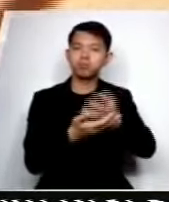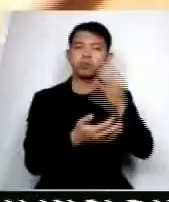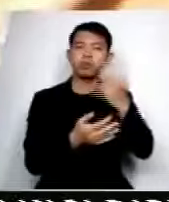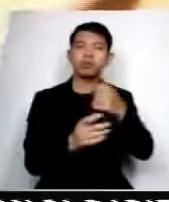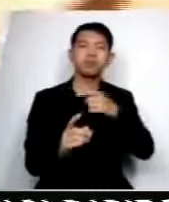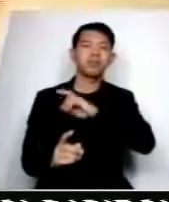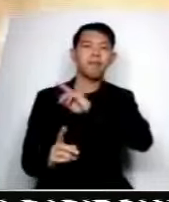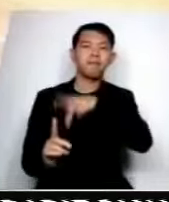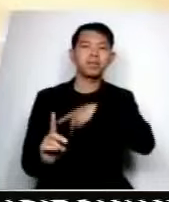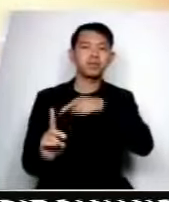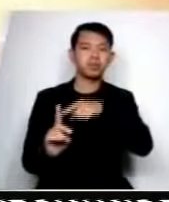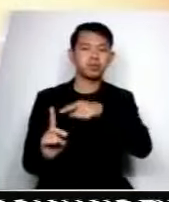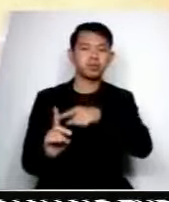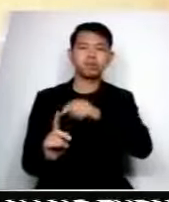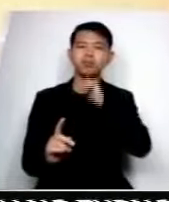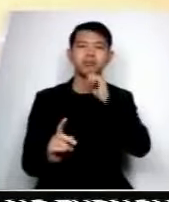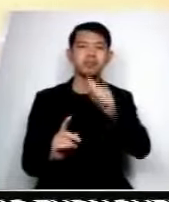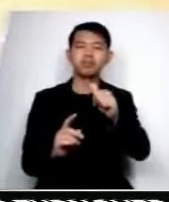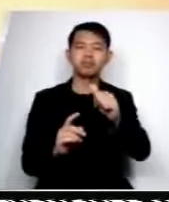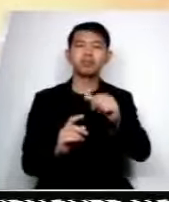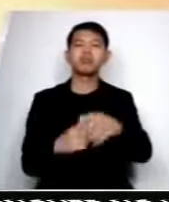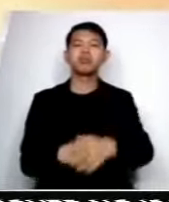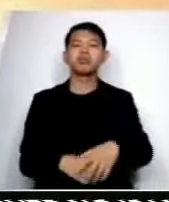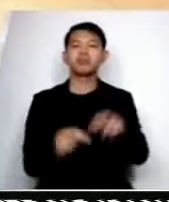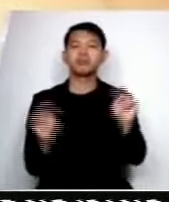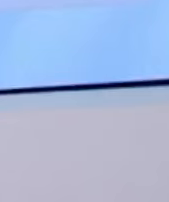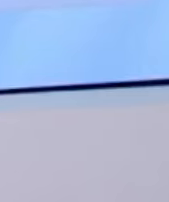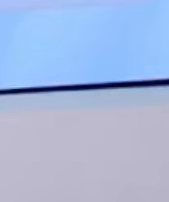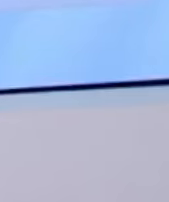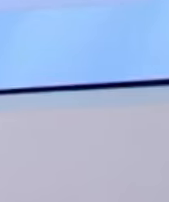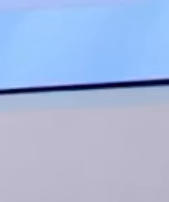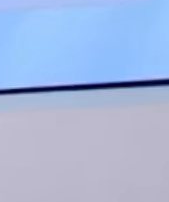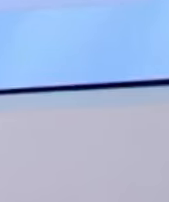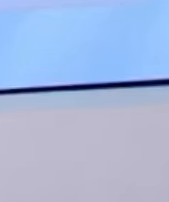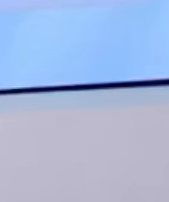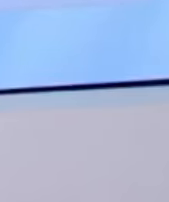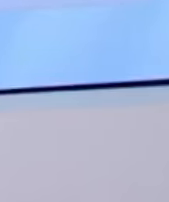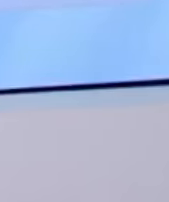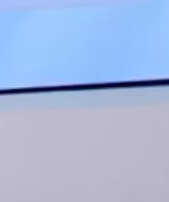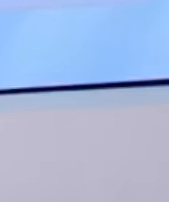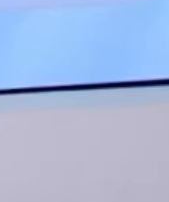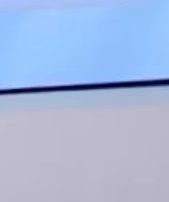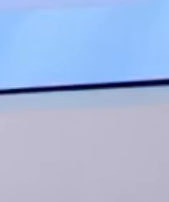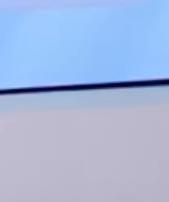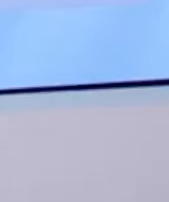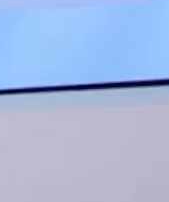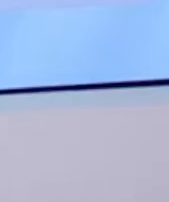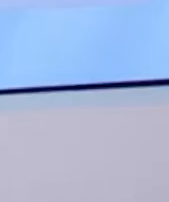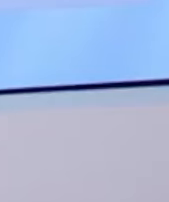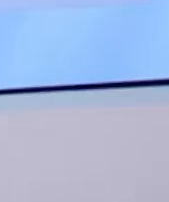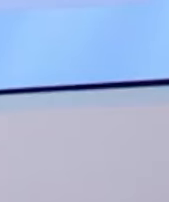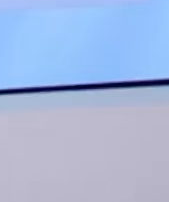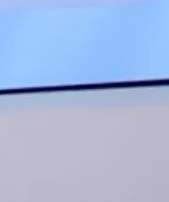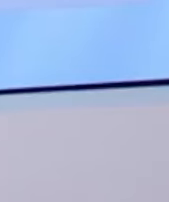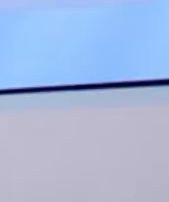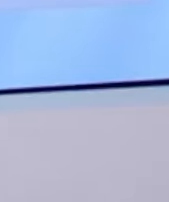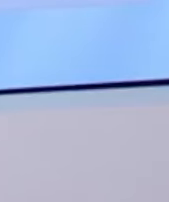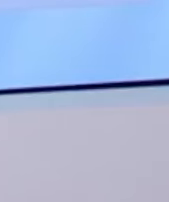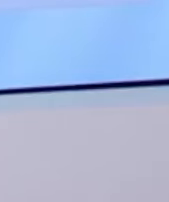Chino Gaston nagbabalita para sa GMA Integrated News. Huwag magpahuli sa mga balitang dapat ninyong